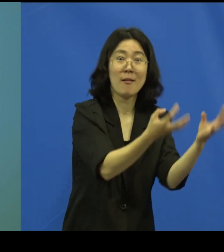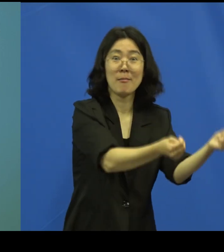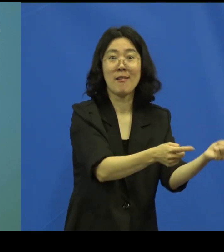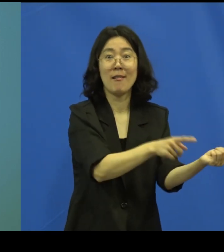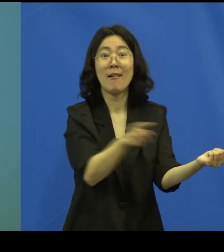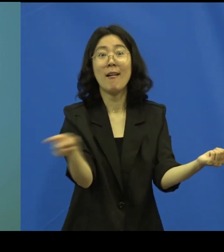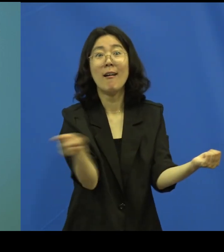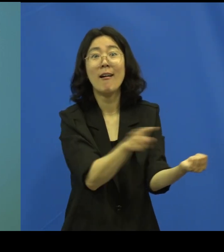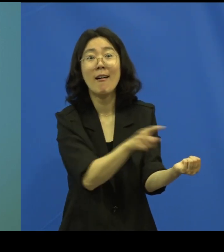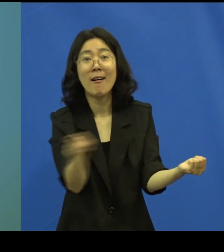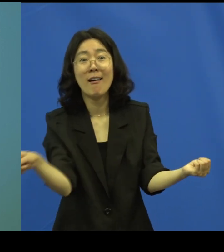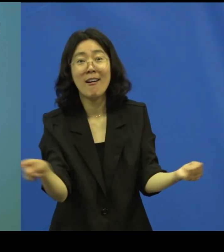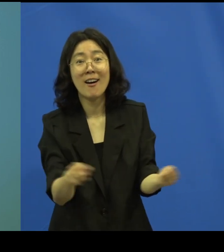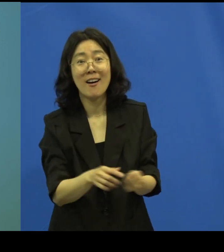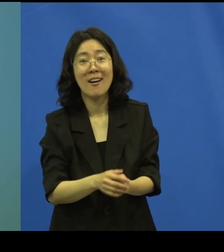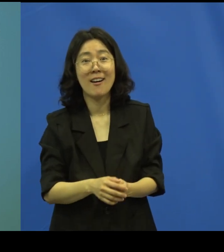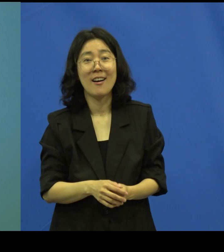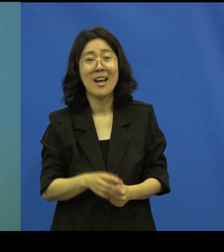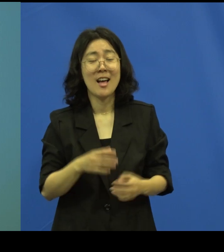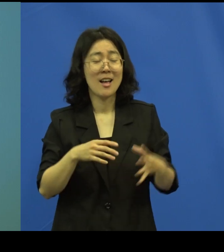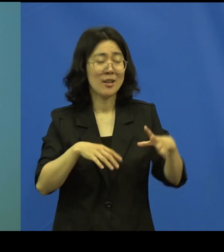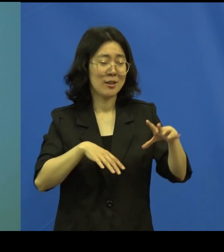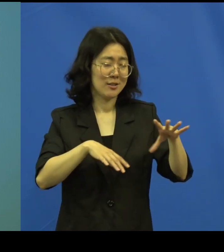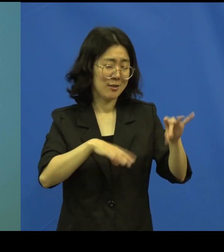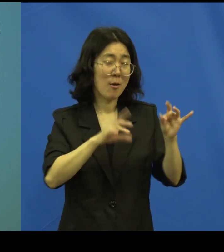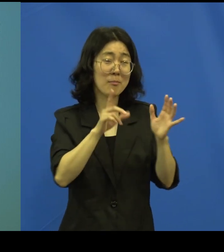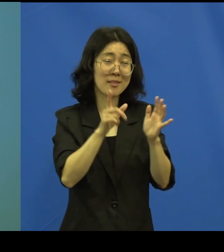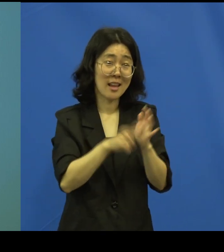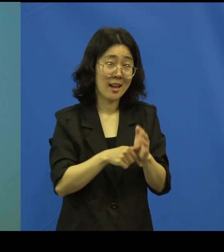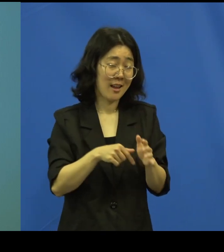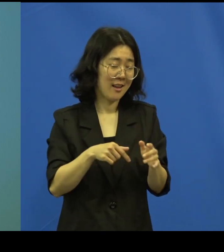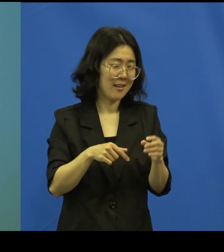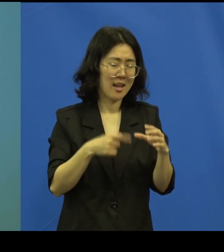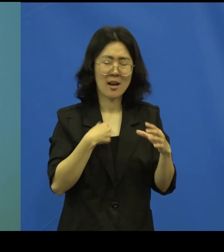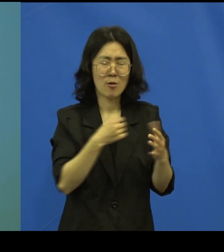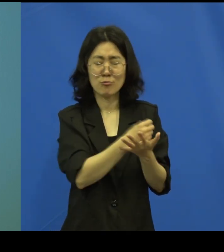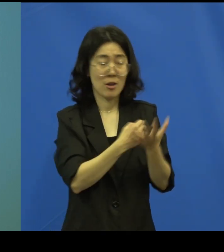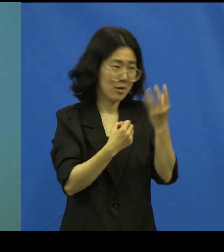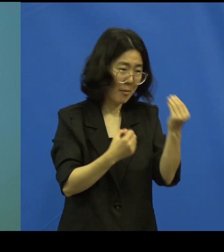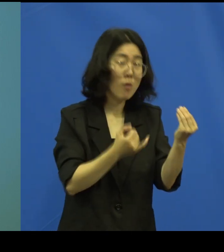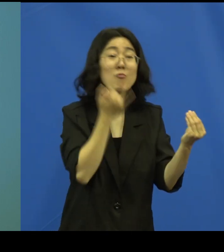처음에는 내가 보지만 계속 보면 그 보는 것에 내가 지배를 당해요.